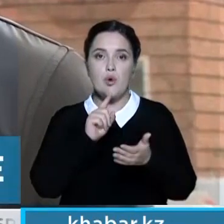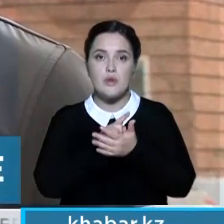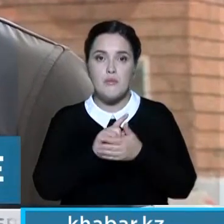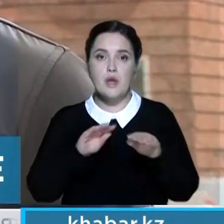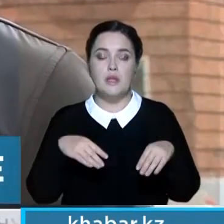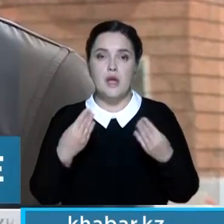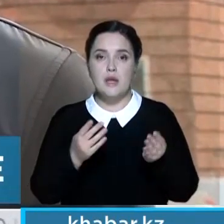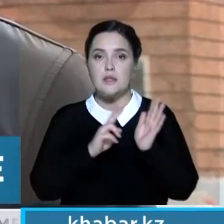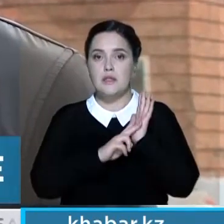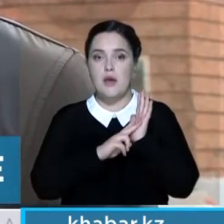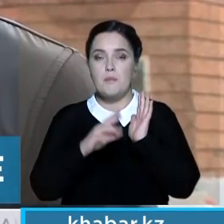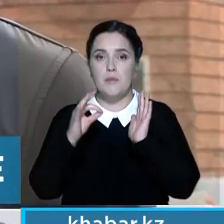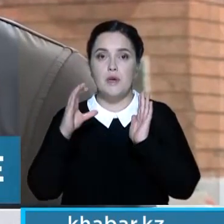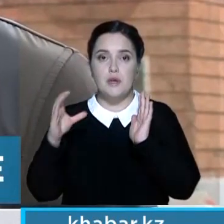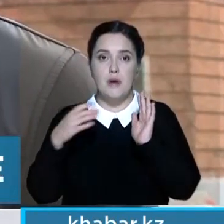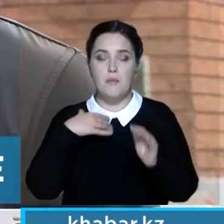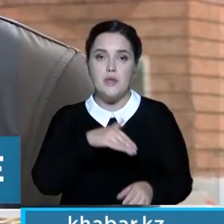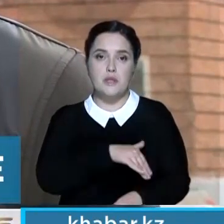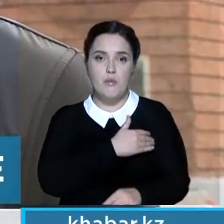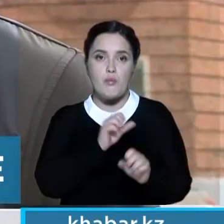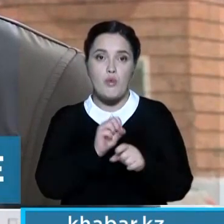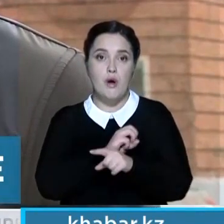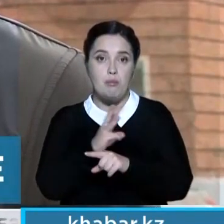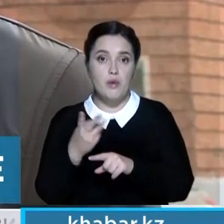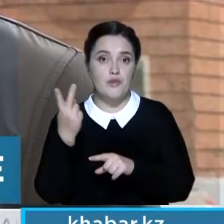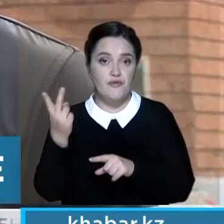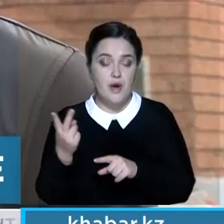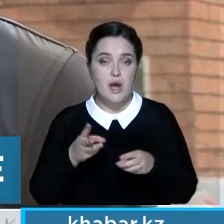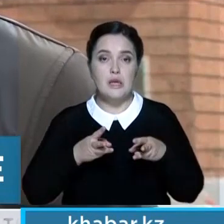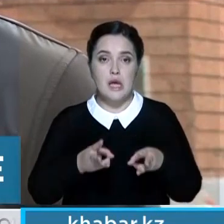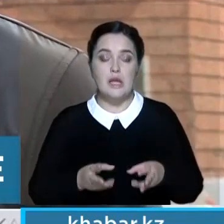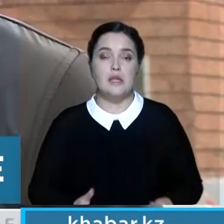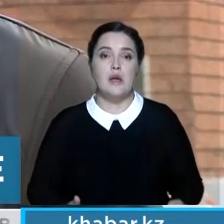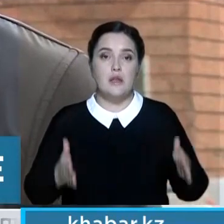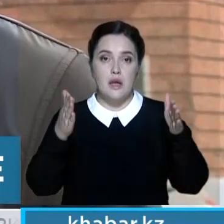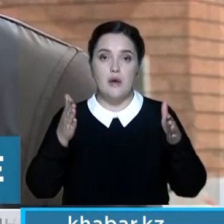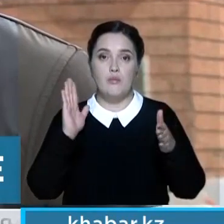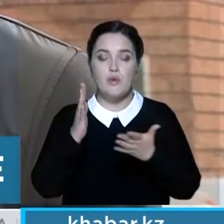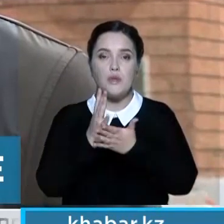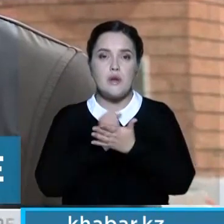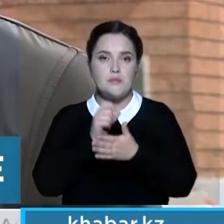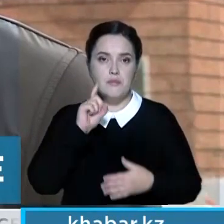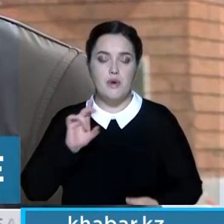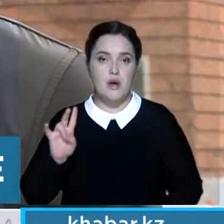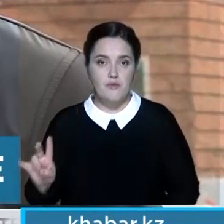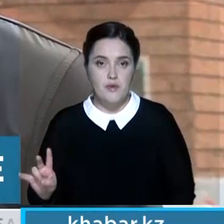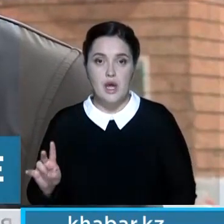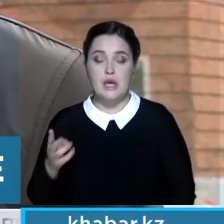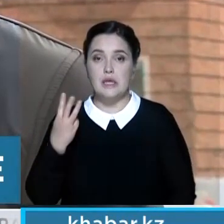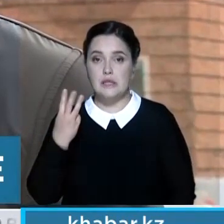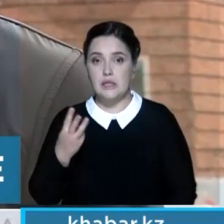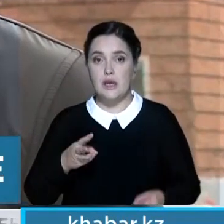градусов. То есть эту температуру мы можем обеспечивать двумя котлами. То есть, соответственно, один котел у нас будет в резерве. Оставшиеся три котла